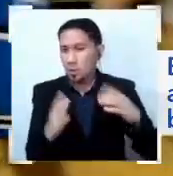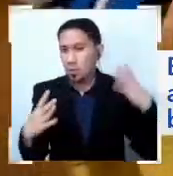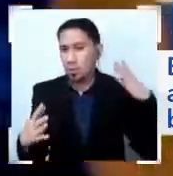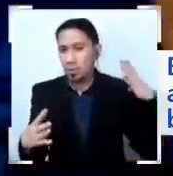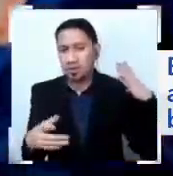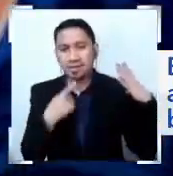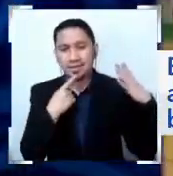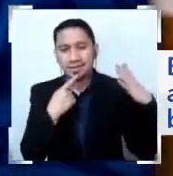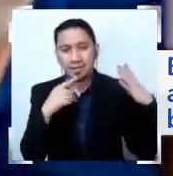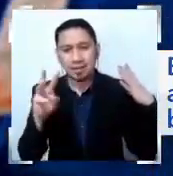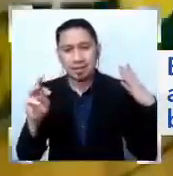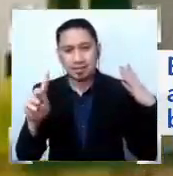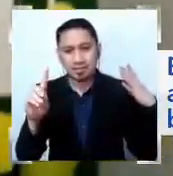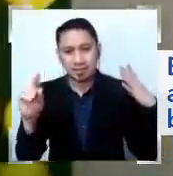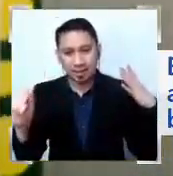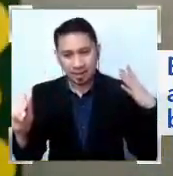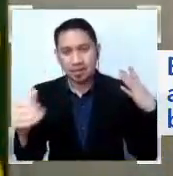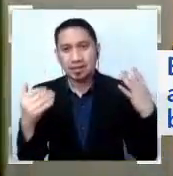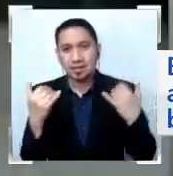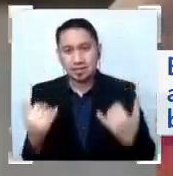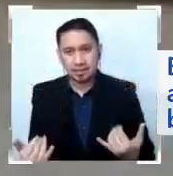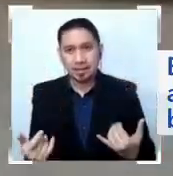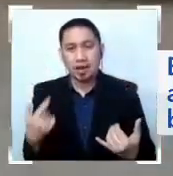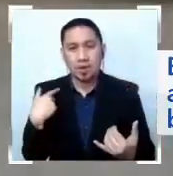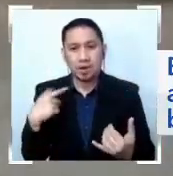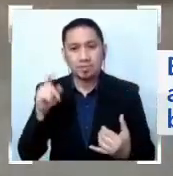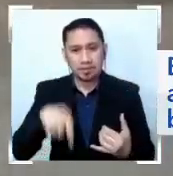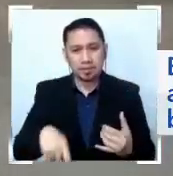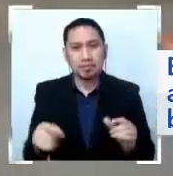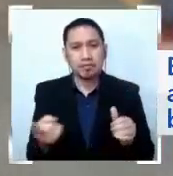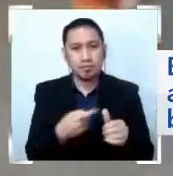MMDA, habang binabalangkas pa ang polisiya.